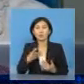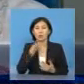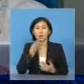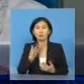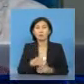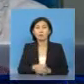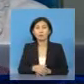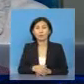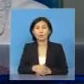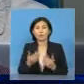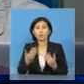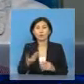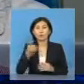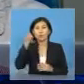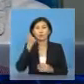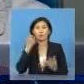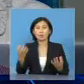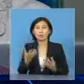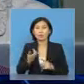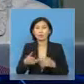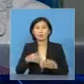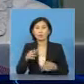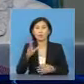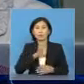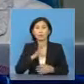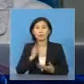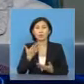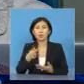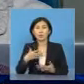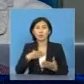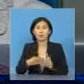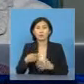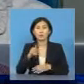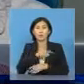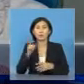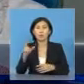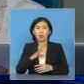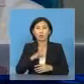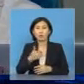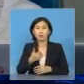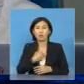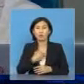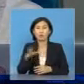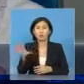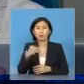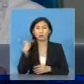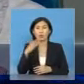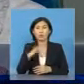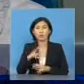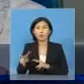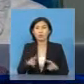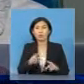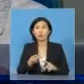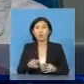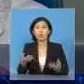намного лучше, именно благодаря заботе и профессиональному отношению к делу со стороны медиков. Хочу призвать всех актюбинцев соблюдать